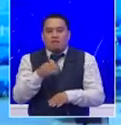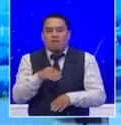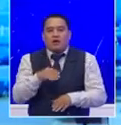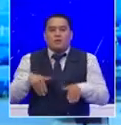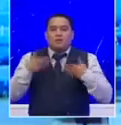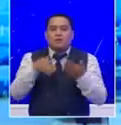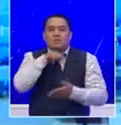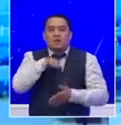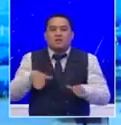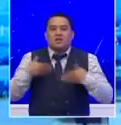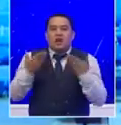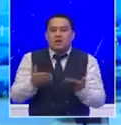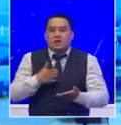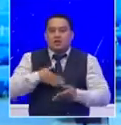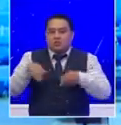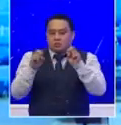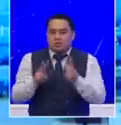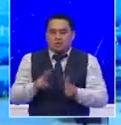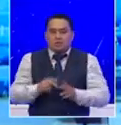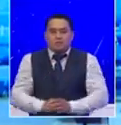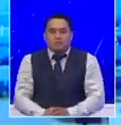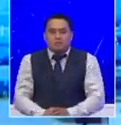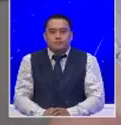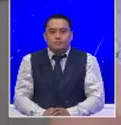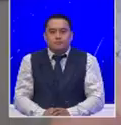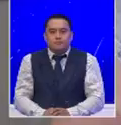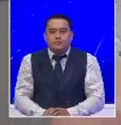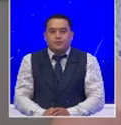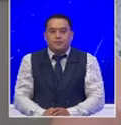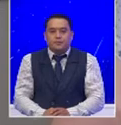дают профессиональные рекомендации в нашей специальной рубрике.